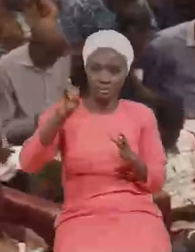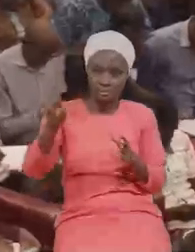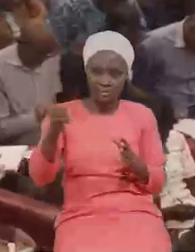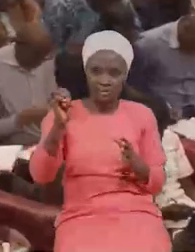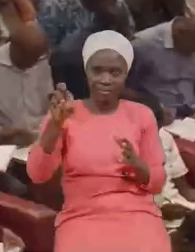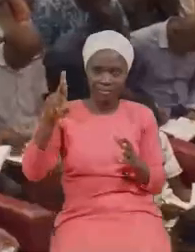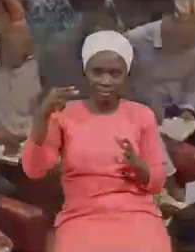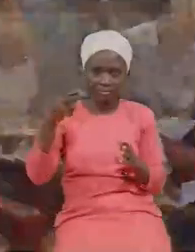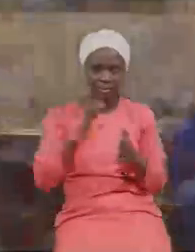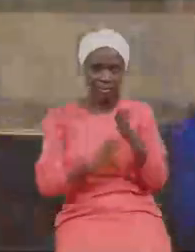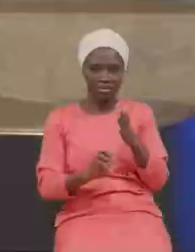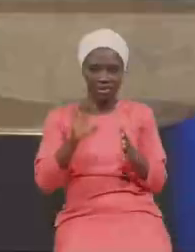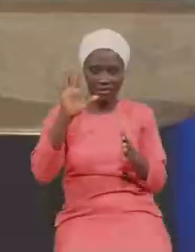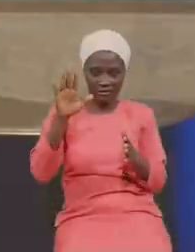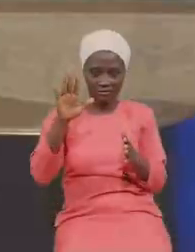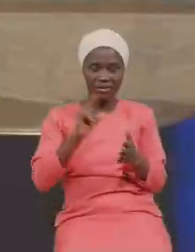21